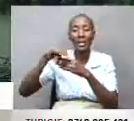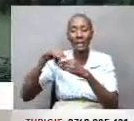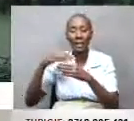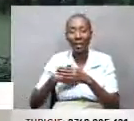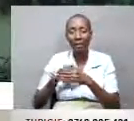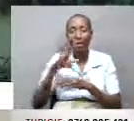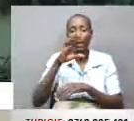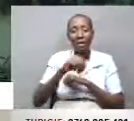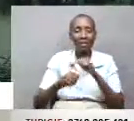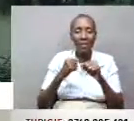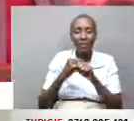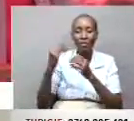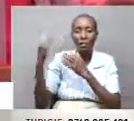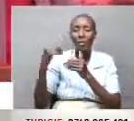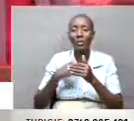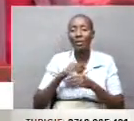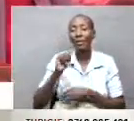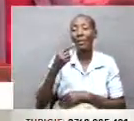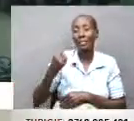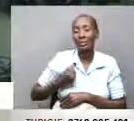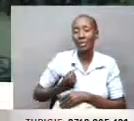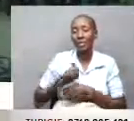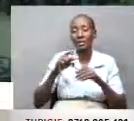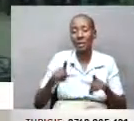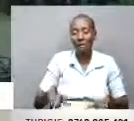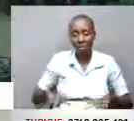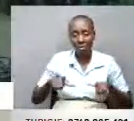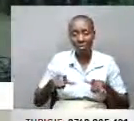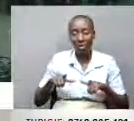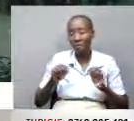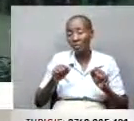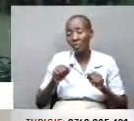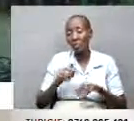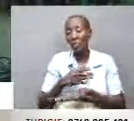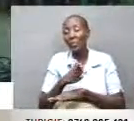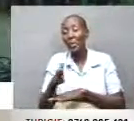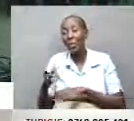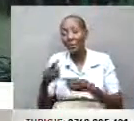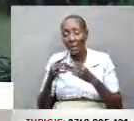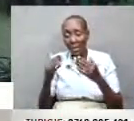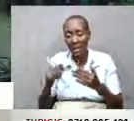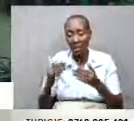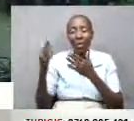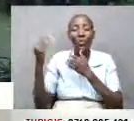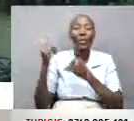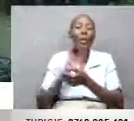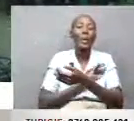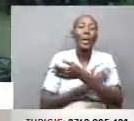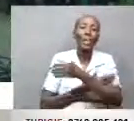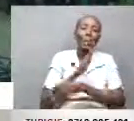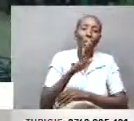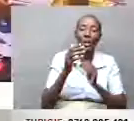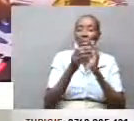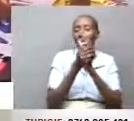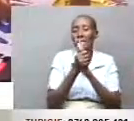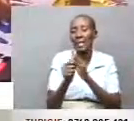we are looking at having 1,000 girls whose lives would have actually been wasted to have been fully empowered with some skill that is